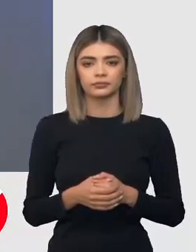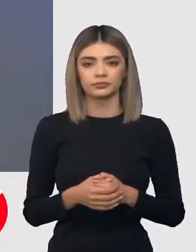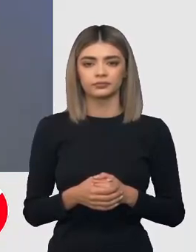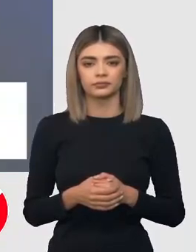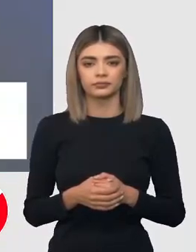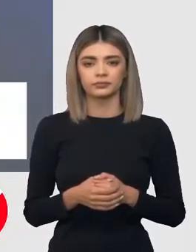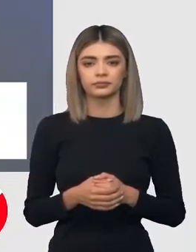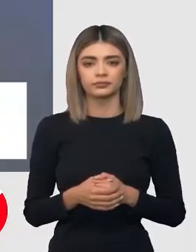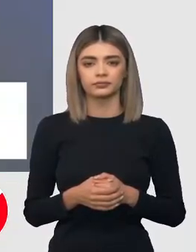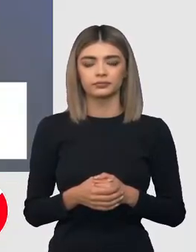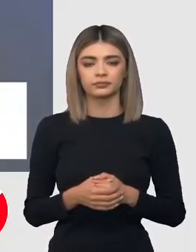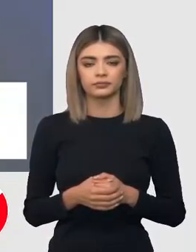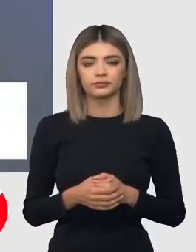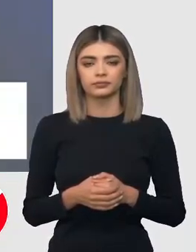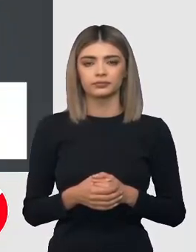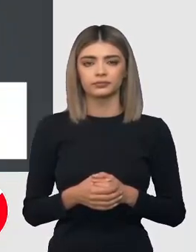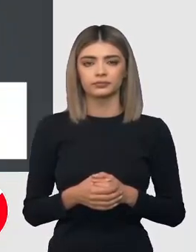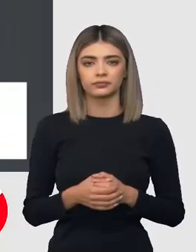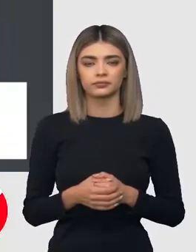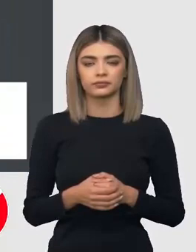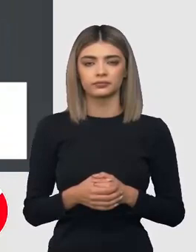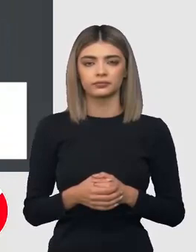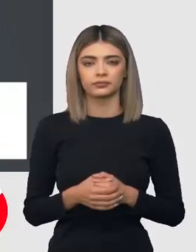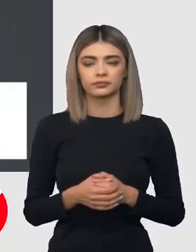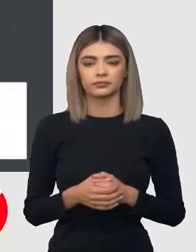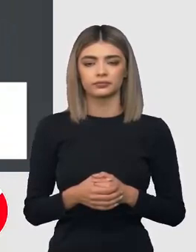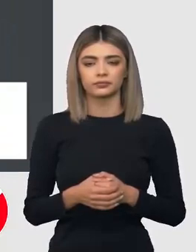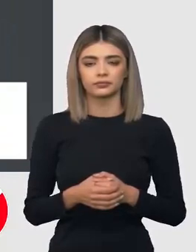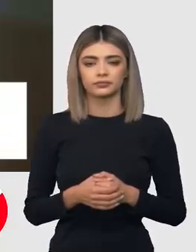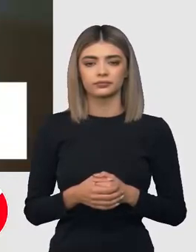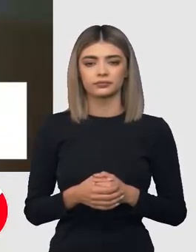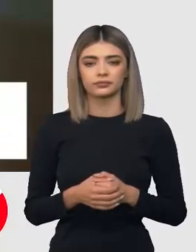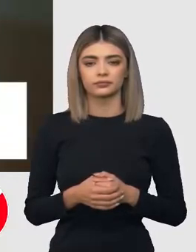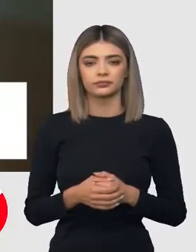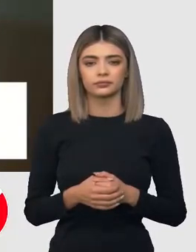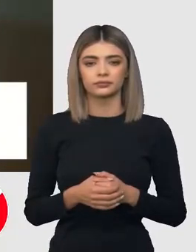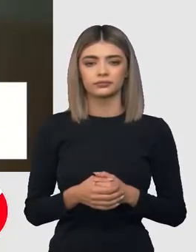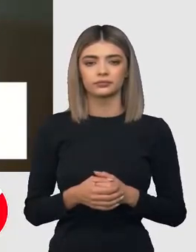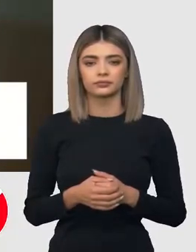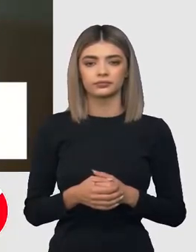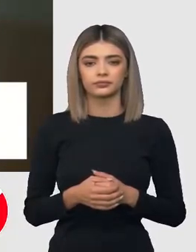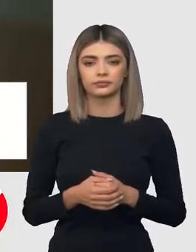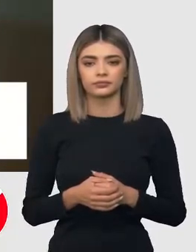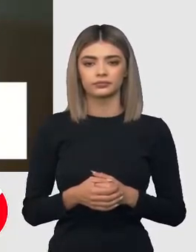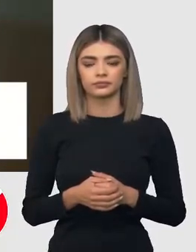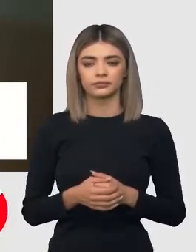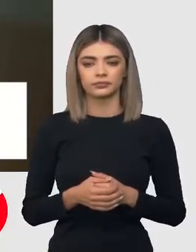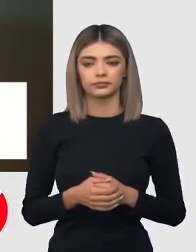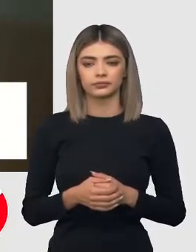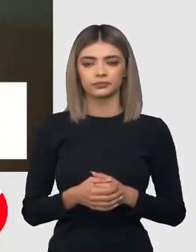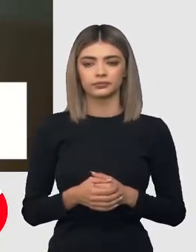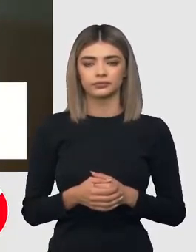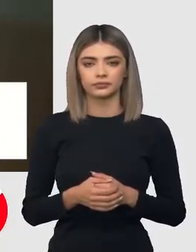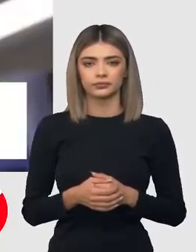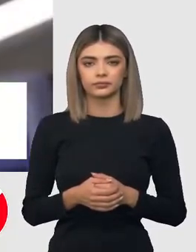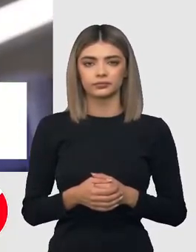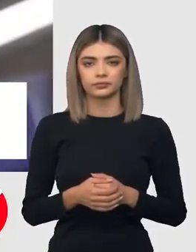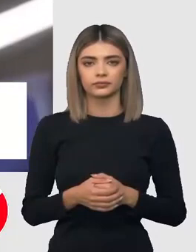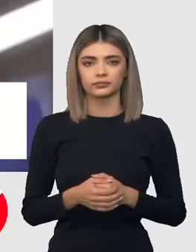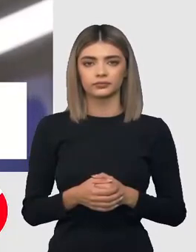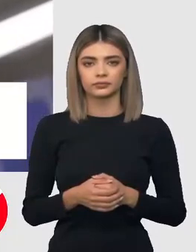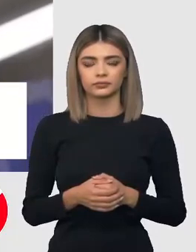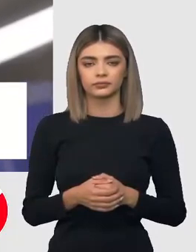lungs. And it's very hard to treat completely by surgical resection. In other words, there is often residual disease that is left